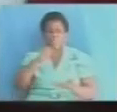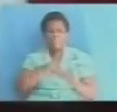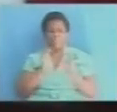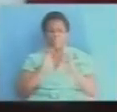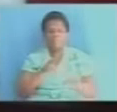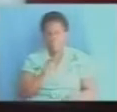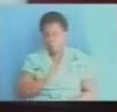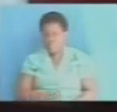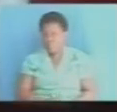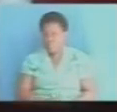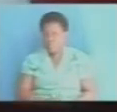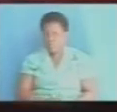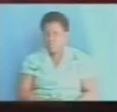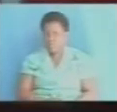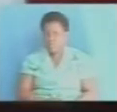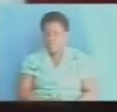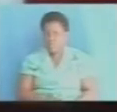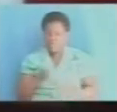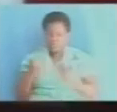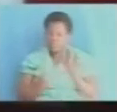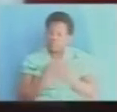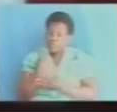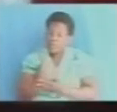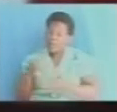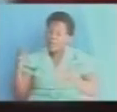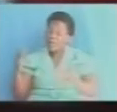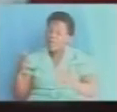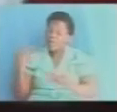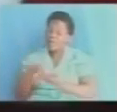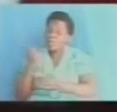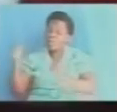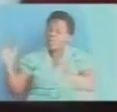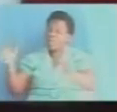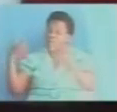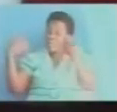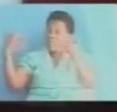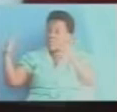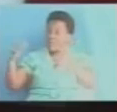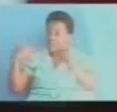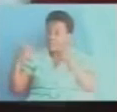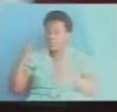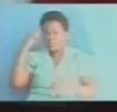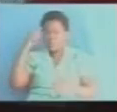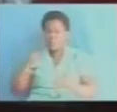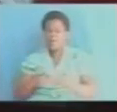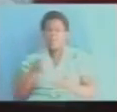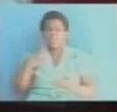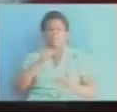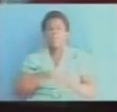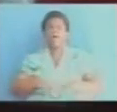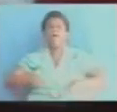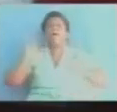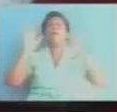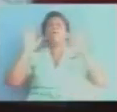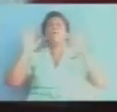Mip ambay kwa ujio wa gesi itaku ni miji mashuri duniani HIV tunaria kupata